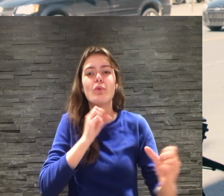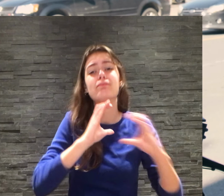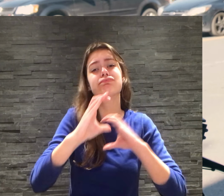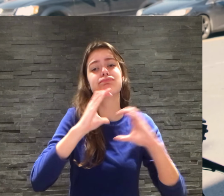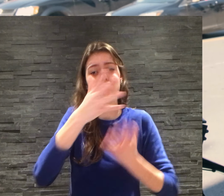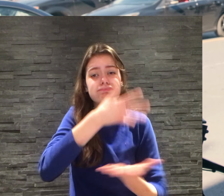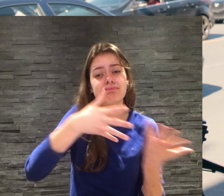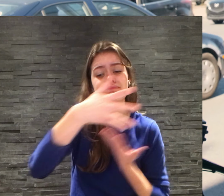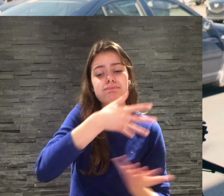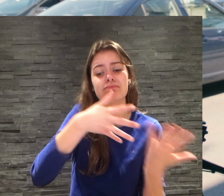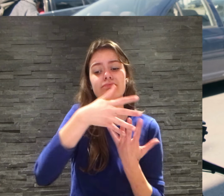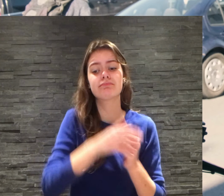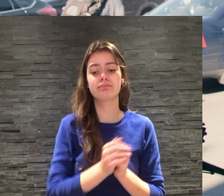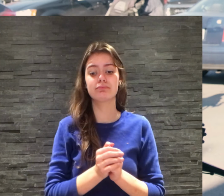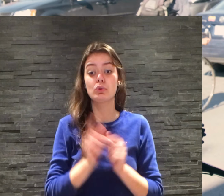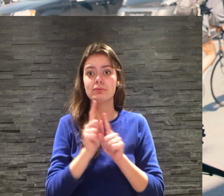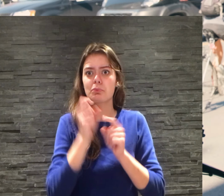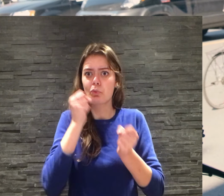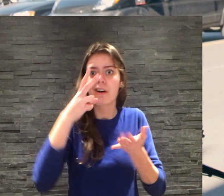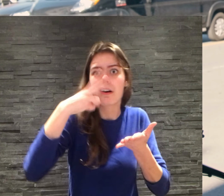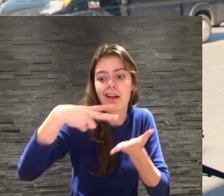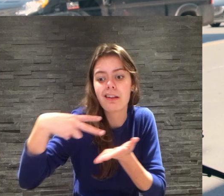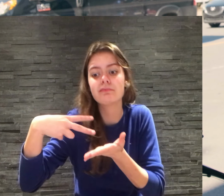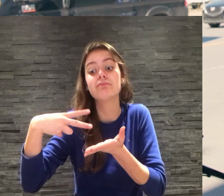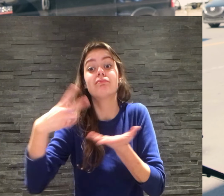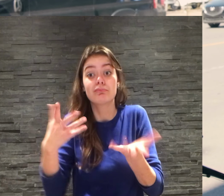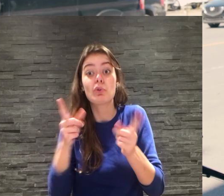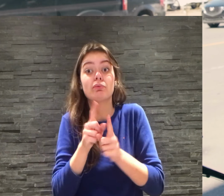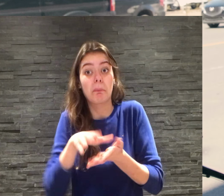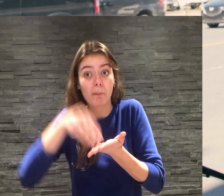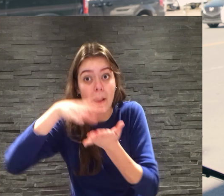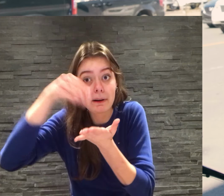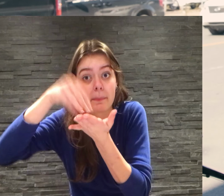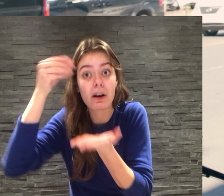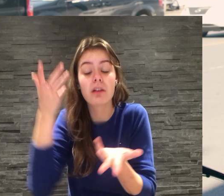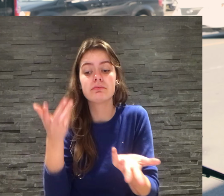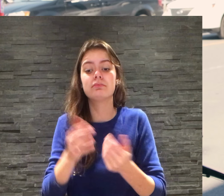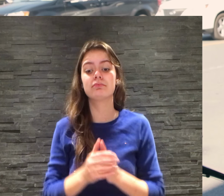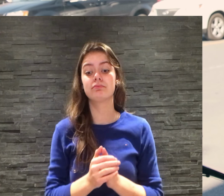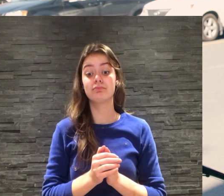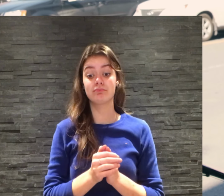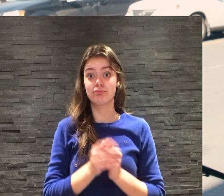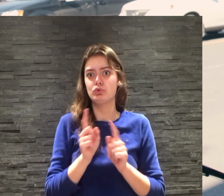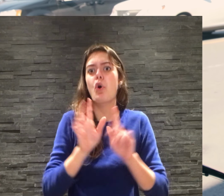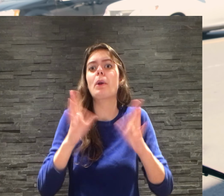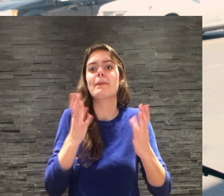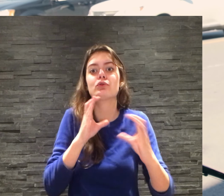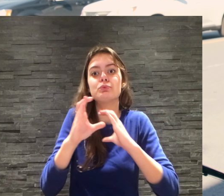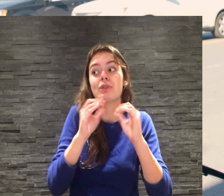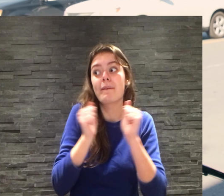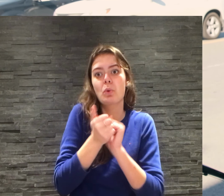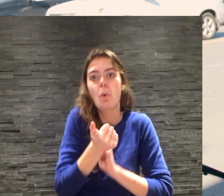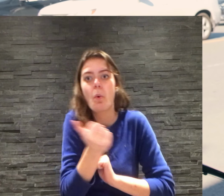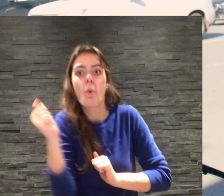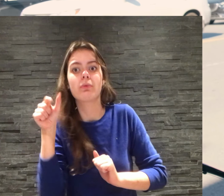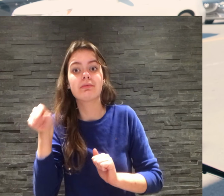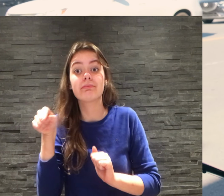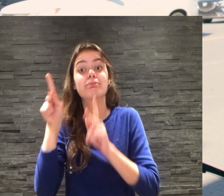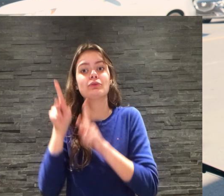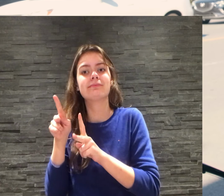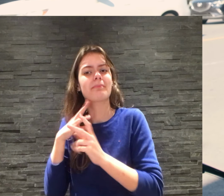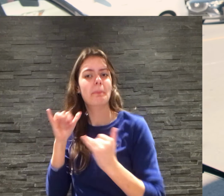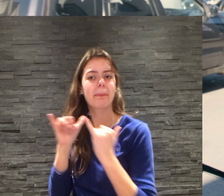peuvent se communiquer aussi, ils peuvent lire, ils peuvent apprendre aussi comment se communiquer avec des